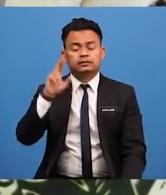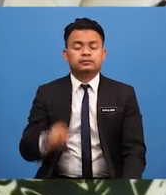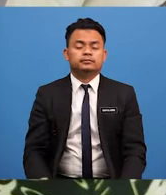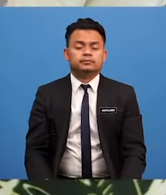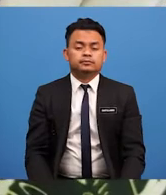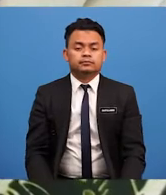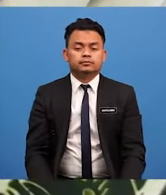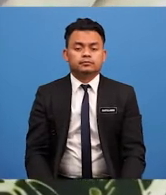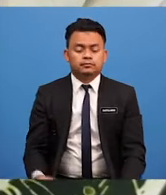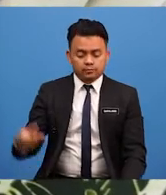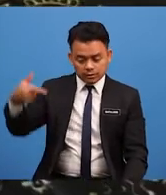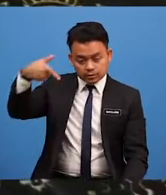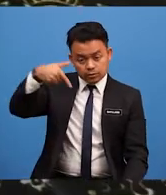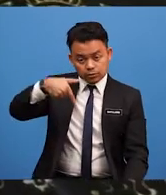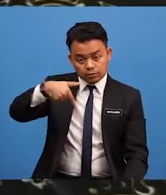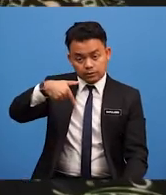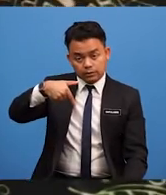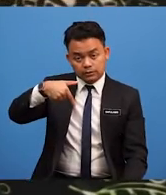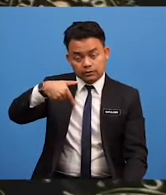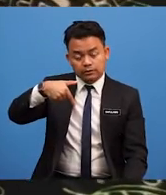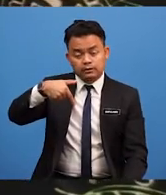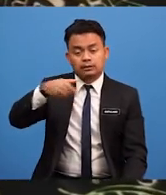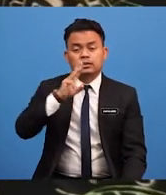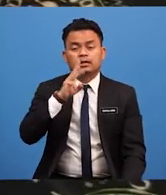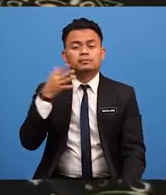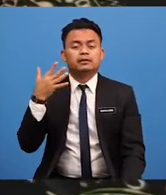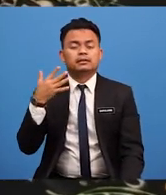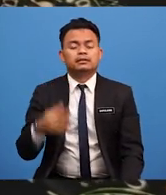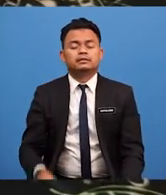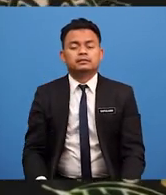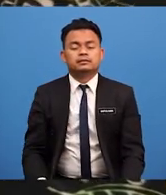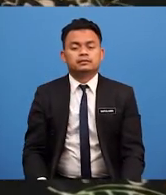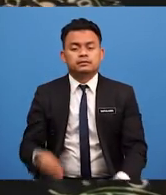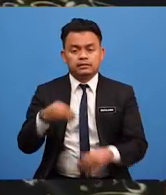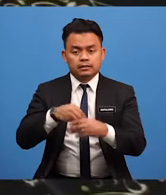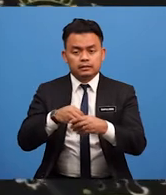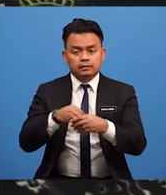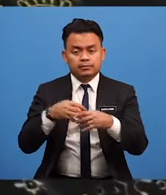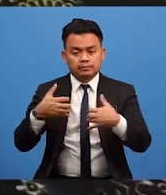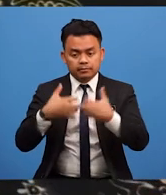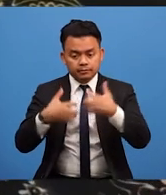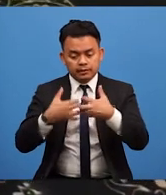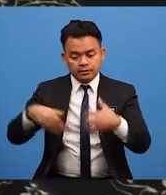Tuangkan air panas yang telah disukat ke dalam mesin pengisar.